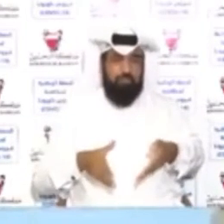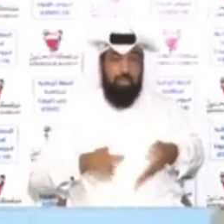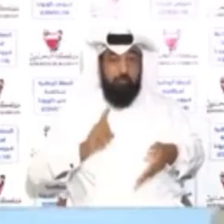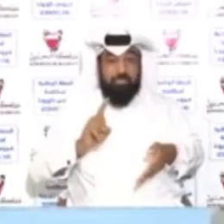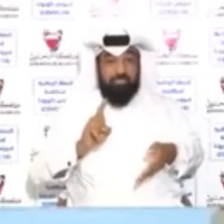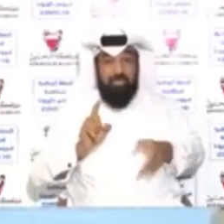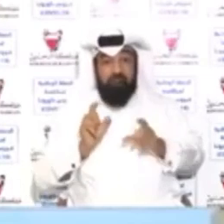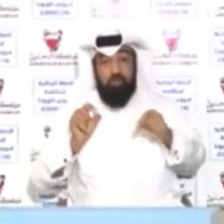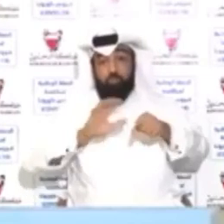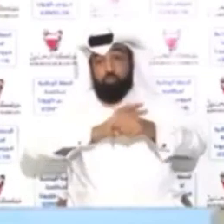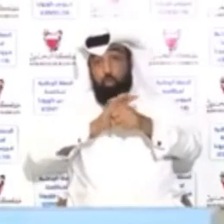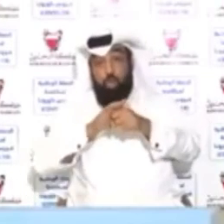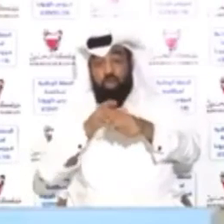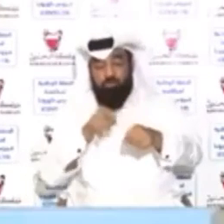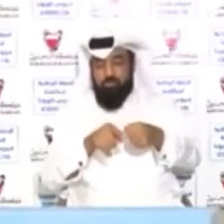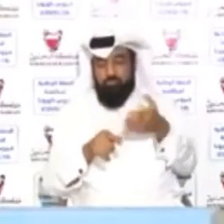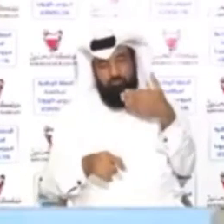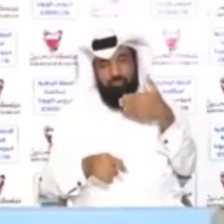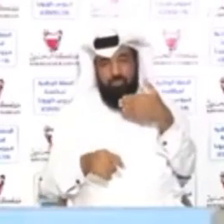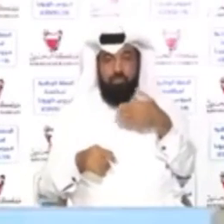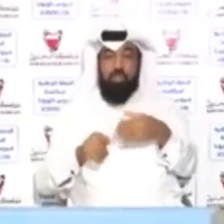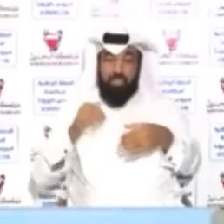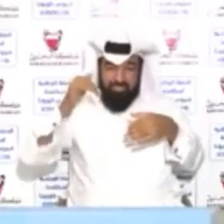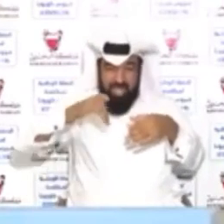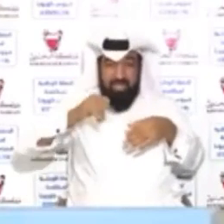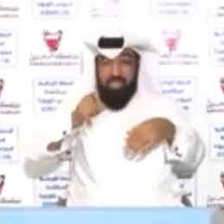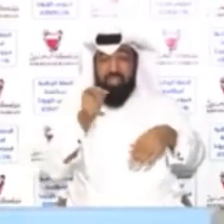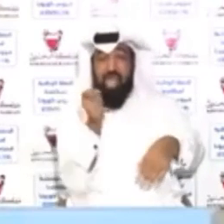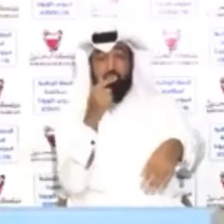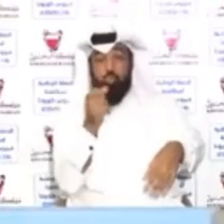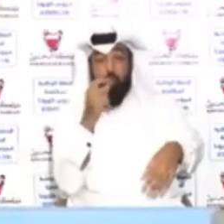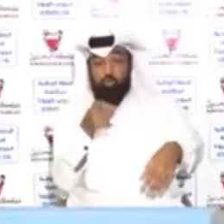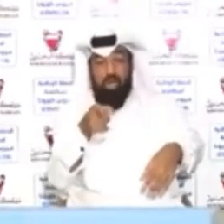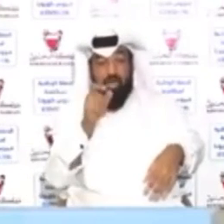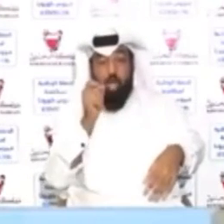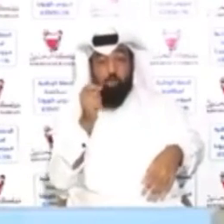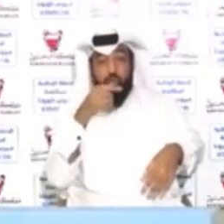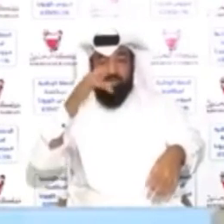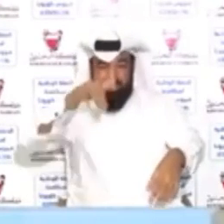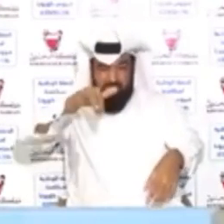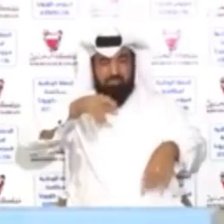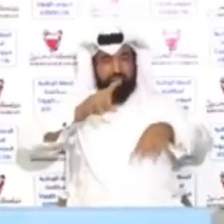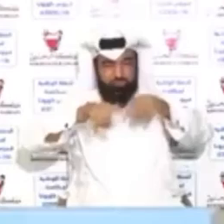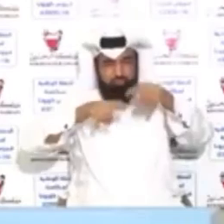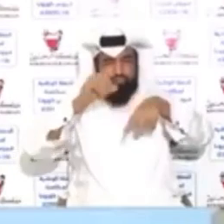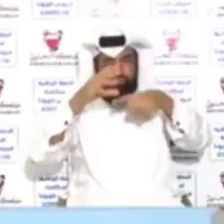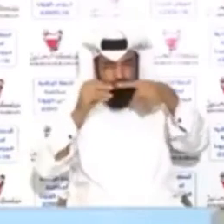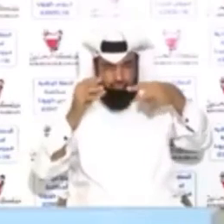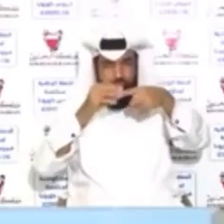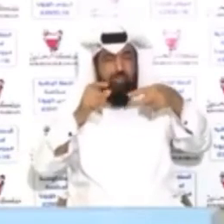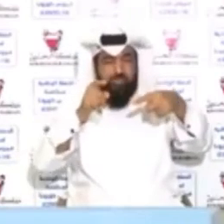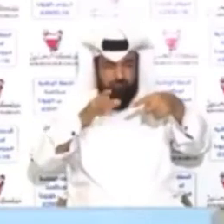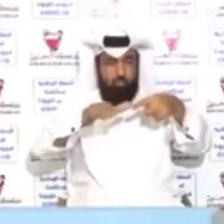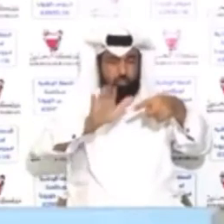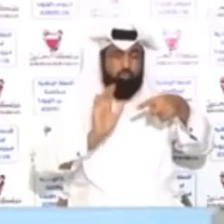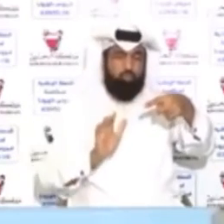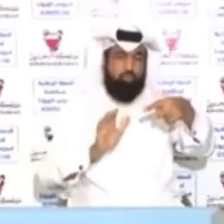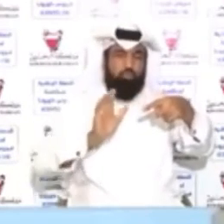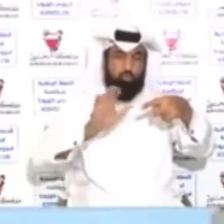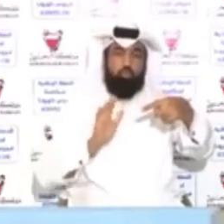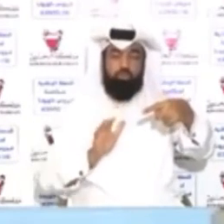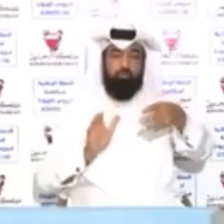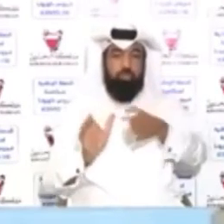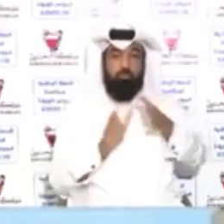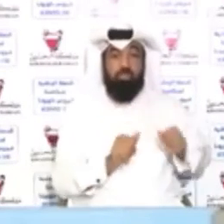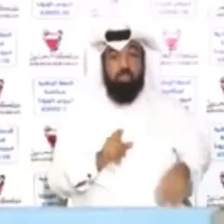المرضى وله أعراض جانبية. طبعا هو ما في أي دواء ممكن أحد يستخدمه، كل الأدوية في بطريقة عامة يكون لها أعراض